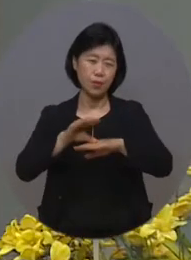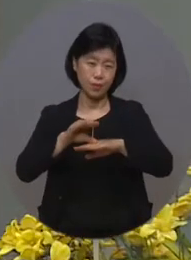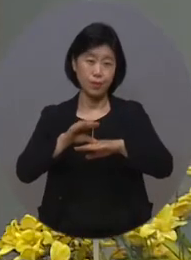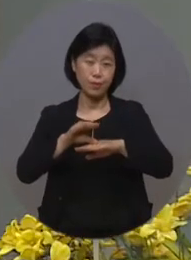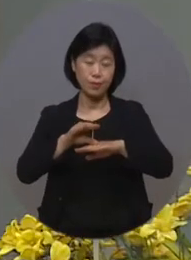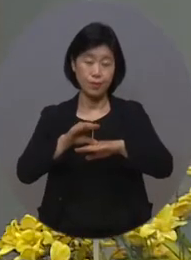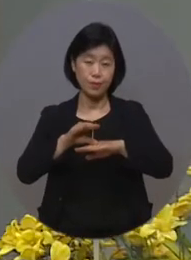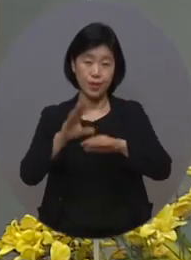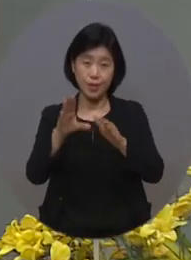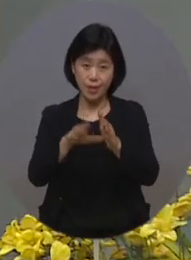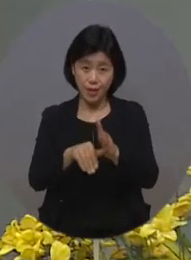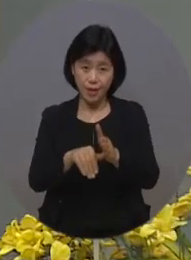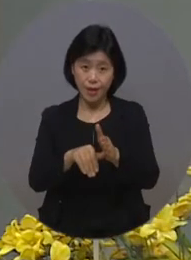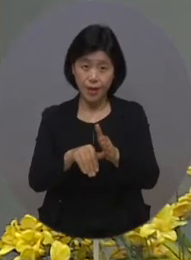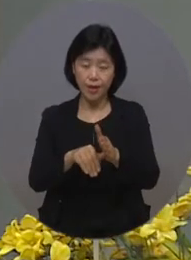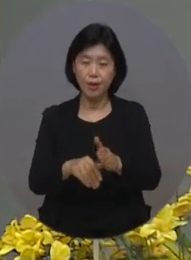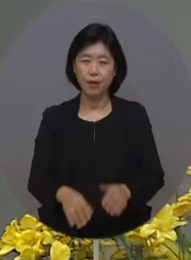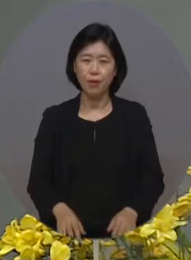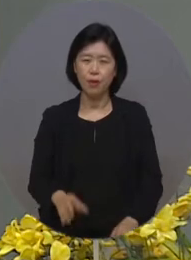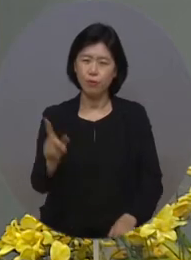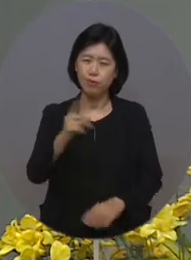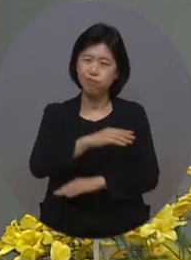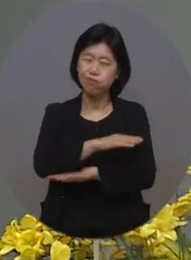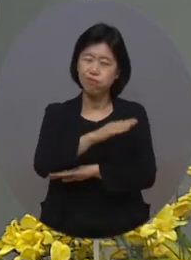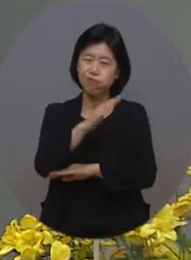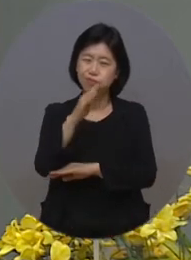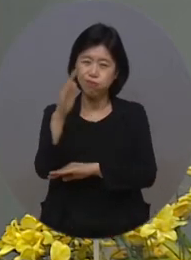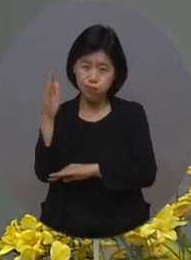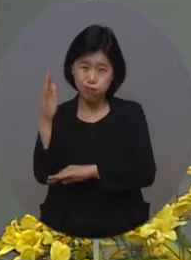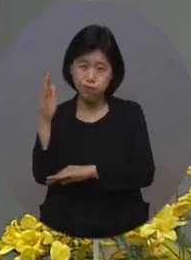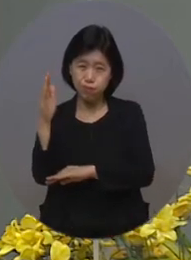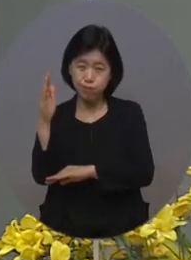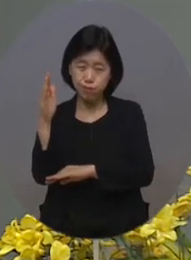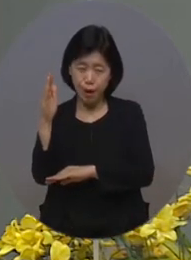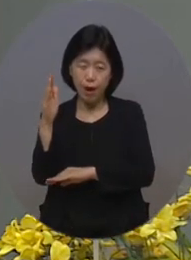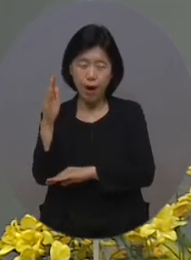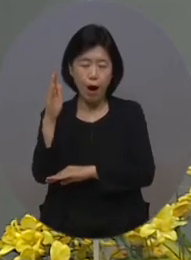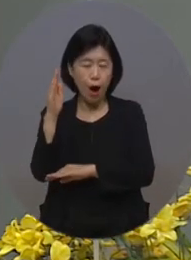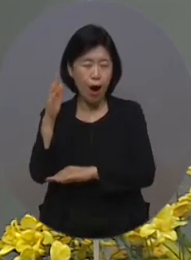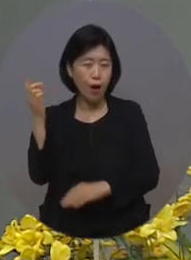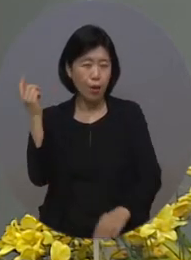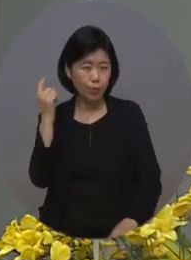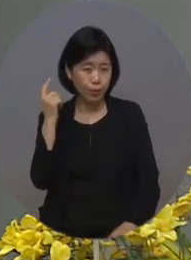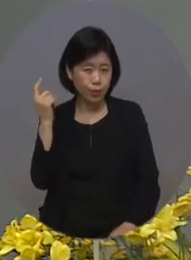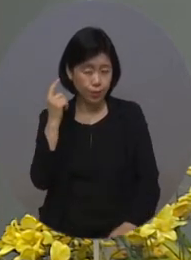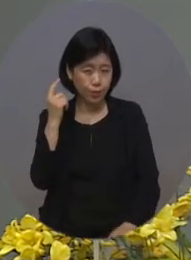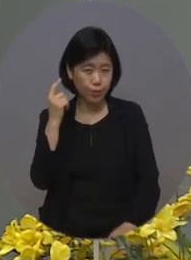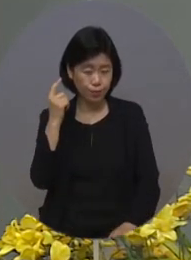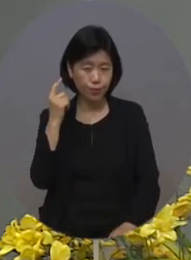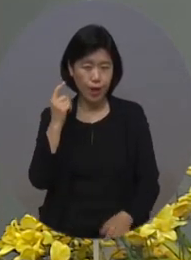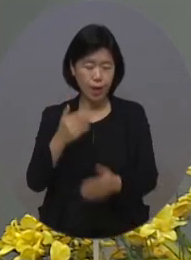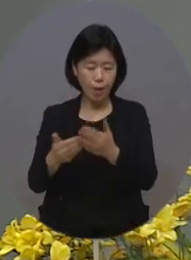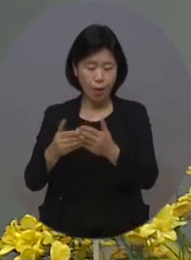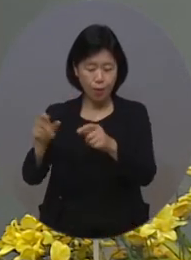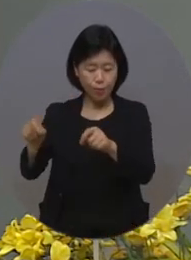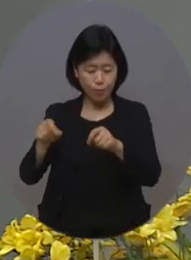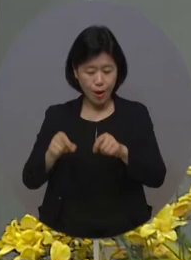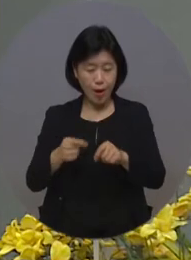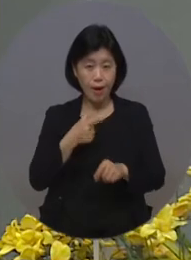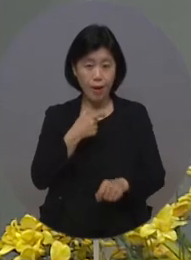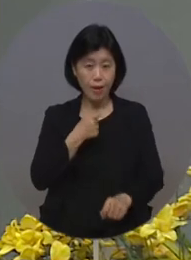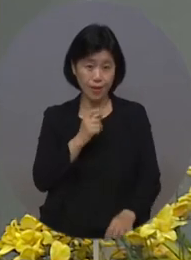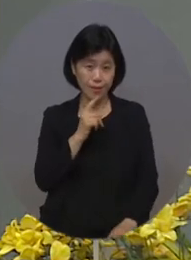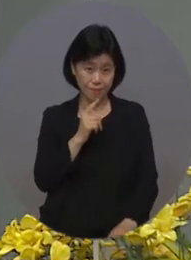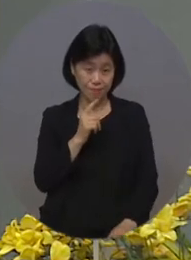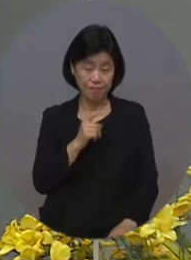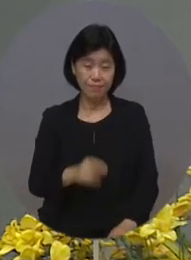우리가 살아가는 그 경험을 우리가 이제 간접적인 경험을 통해서 게 방송에서 보여주지 않은 거 했었거든요 근데 오늘